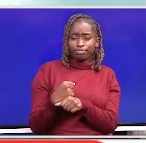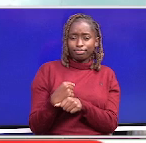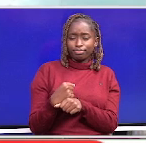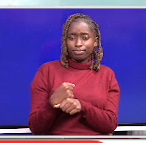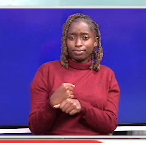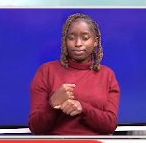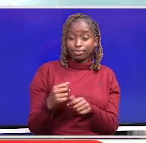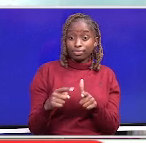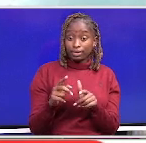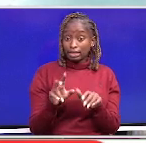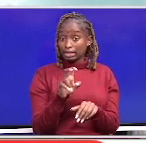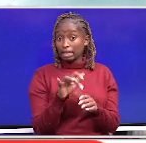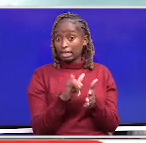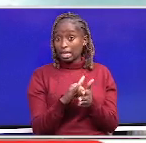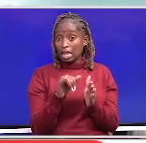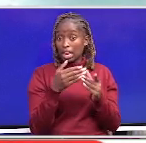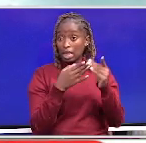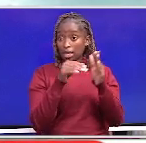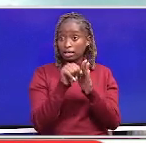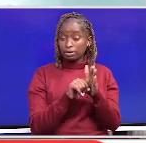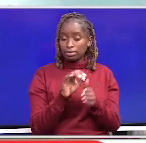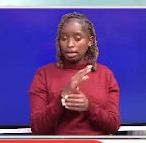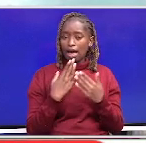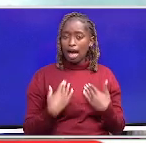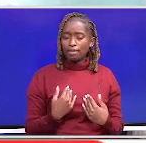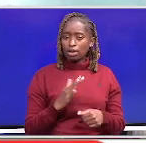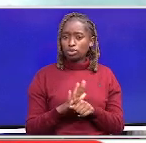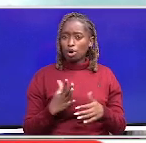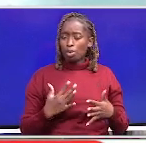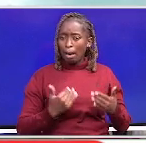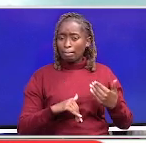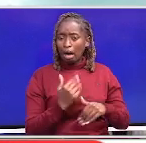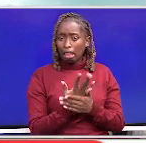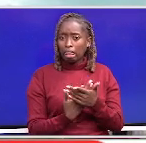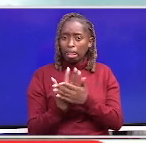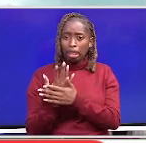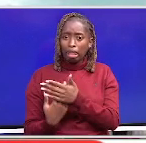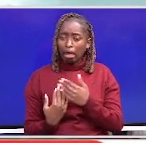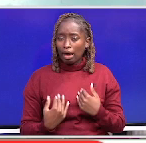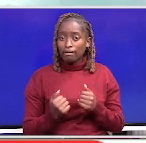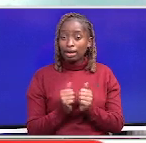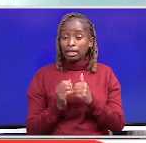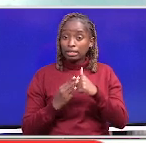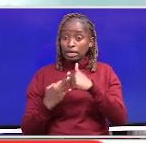yake kukaa. Shedding of the blood 1982. Na